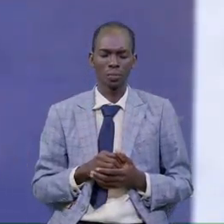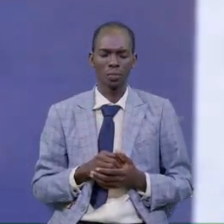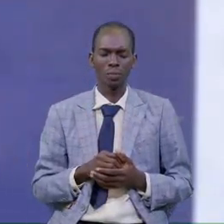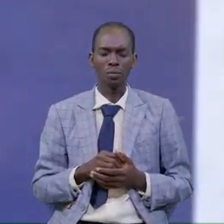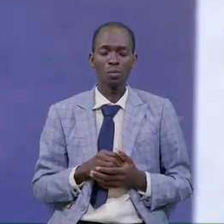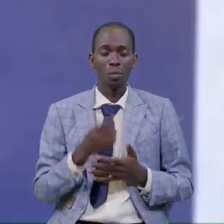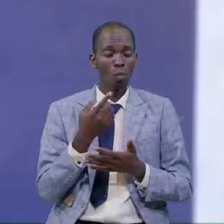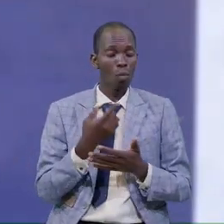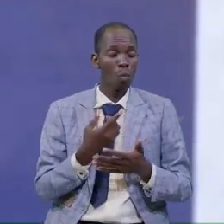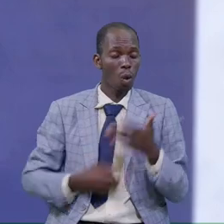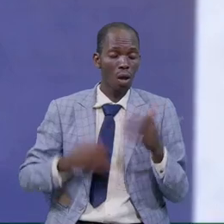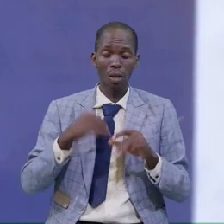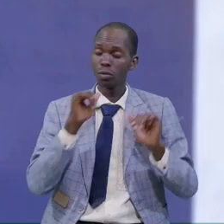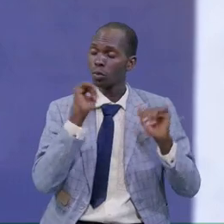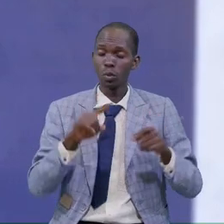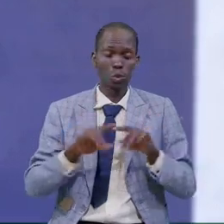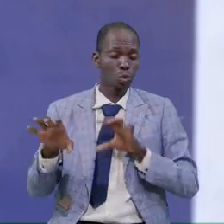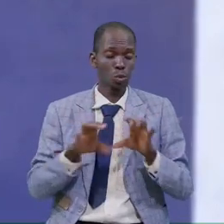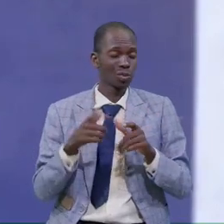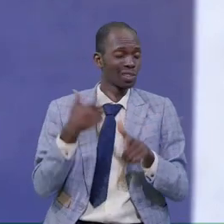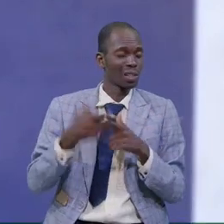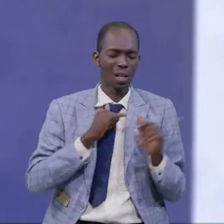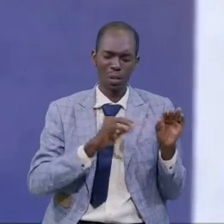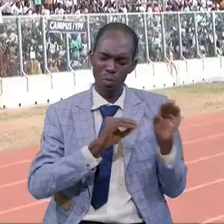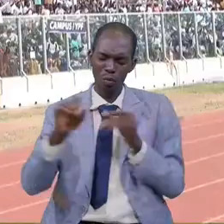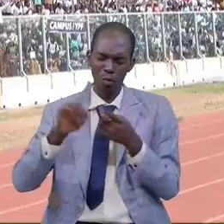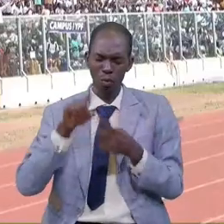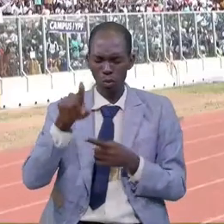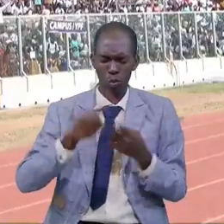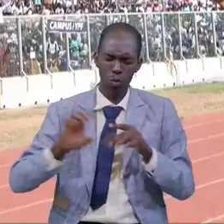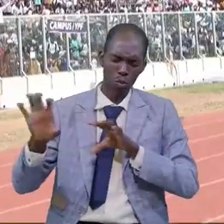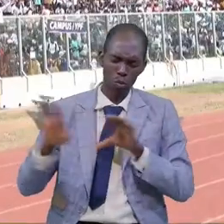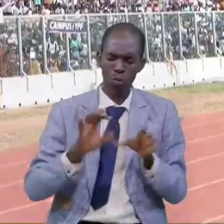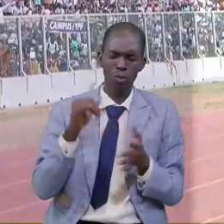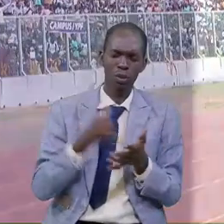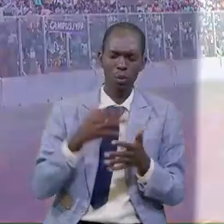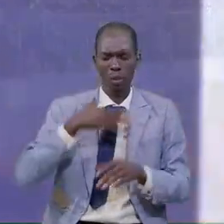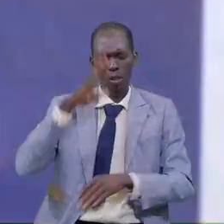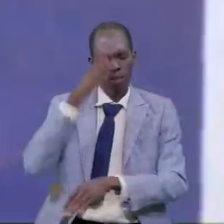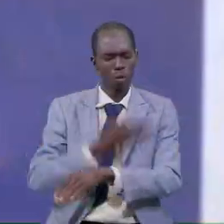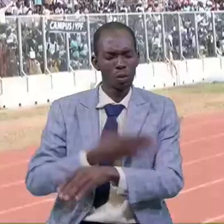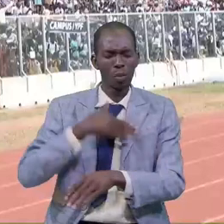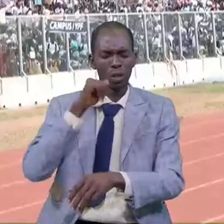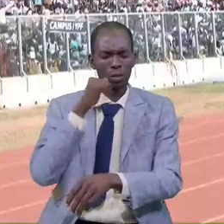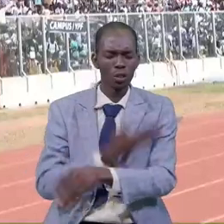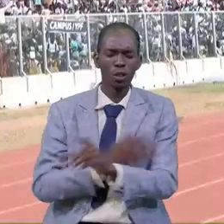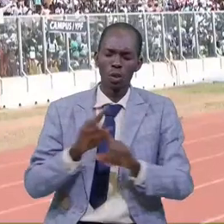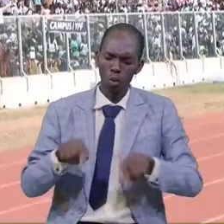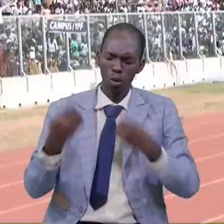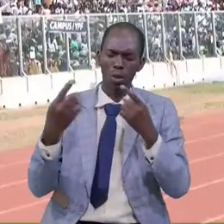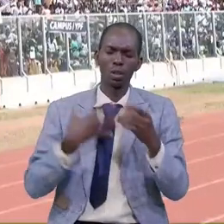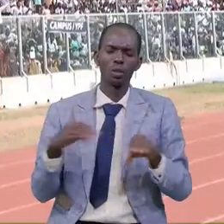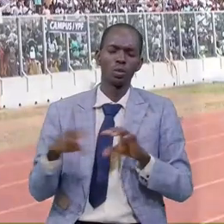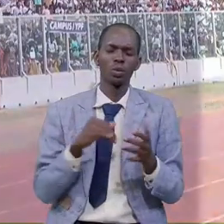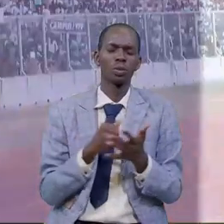que tu n'as pas pu faire là-bas, je vous transmets ça maintenant, mon fils, ma fille. Va et fais-le.